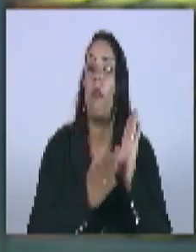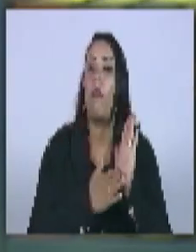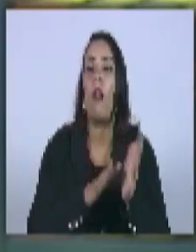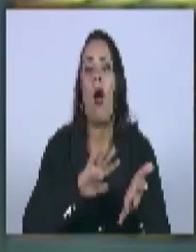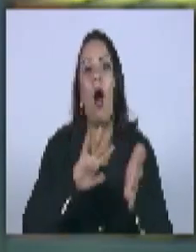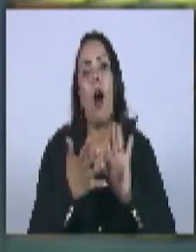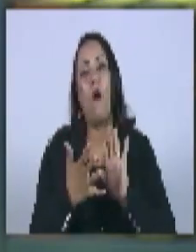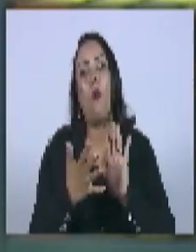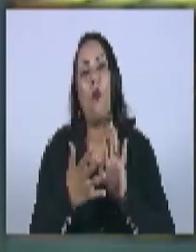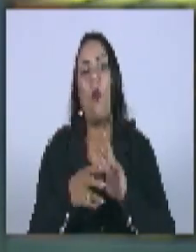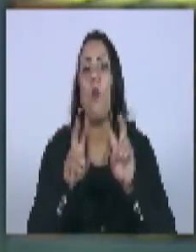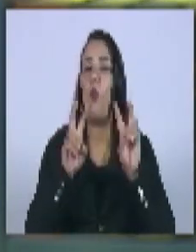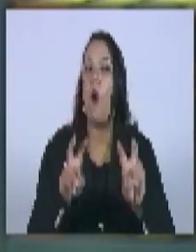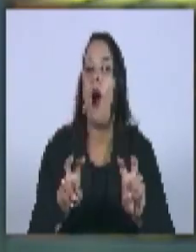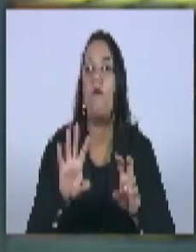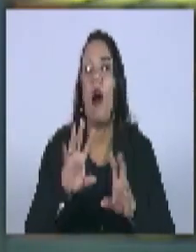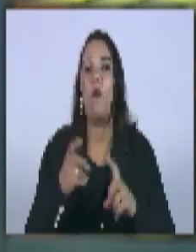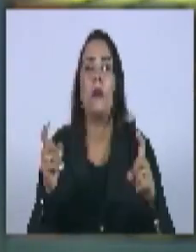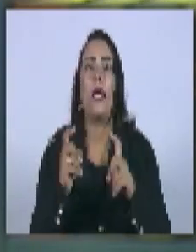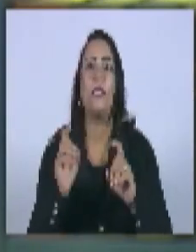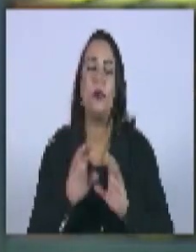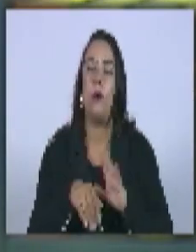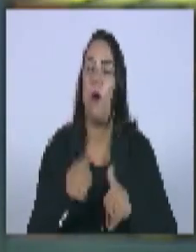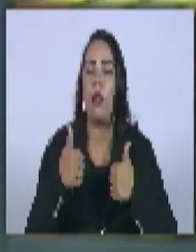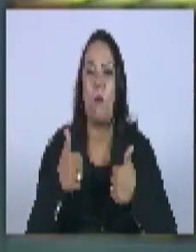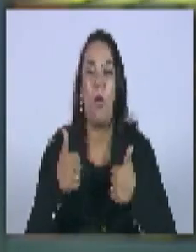او اعطال او تحديات